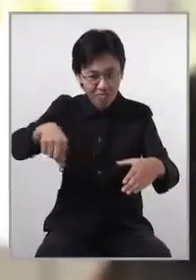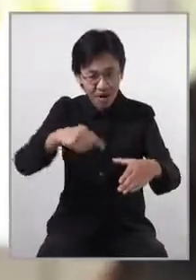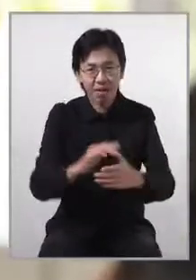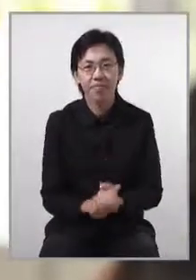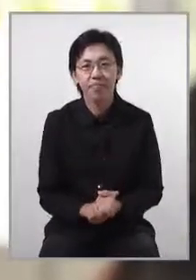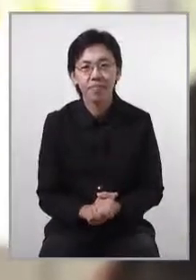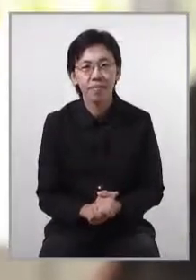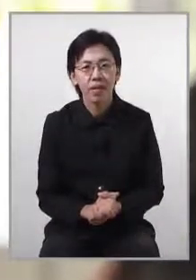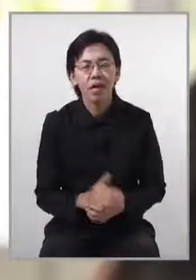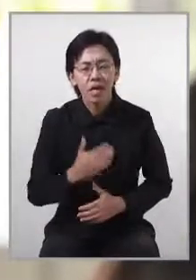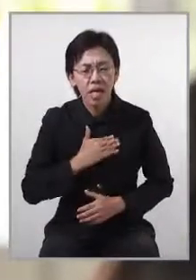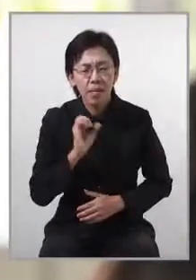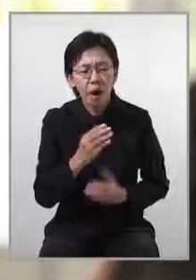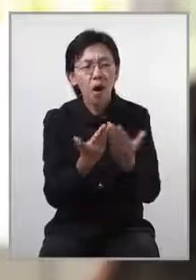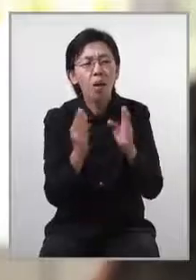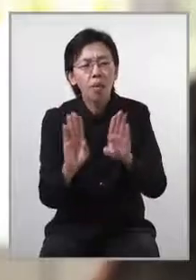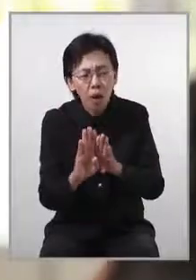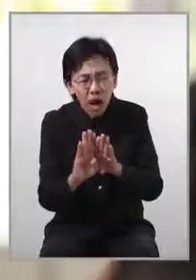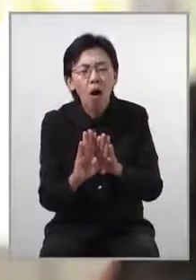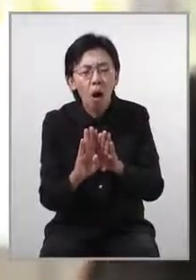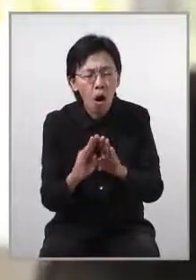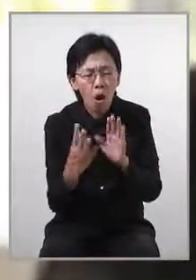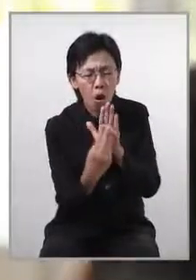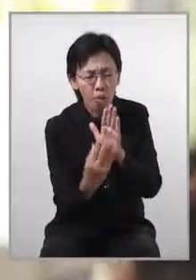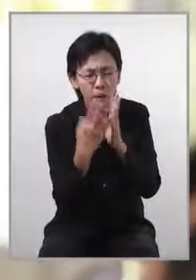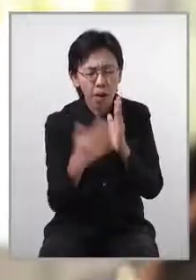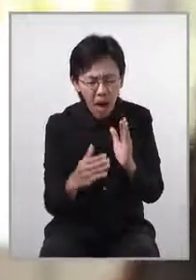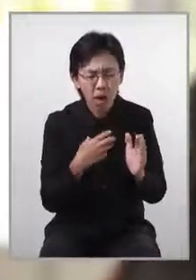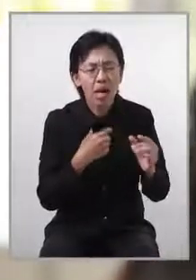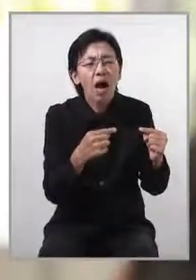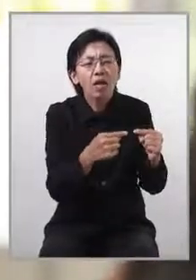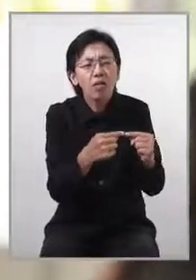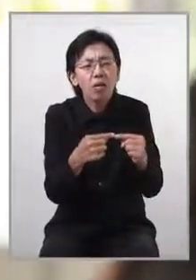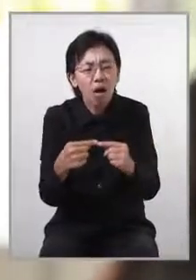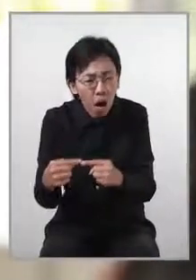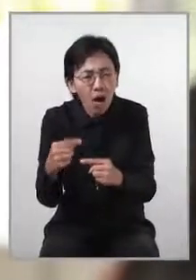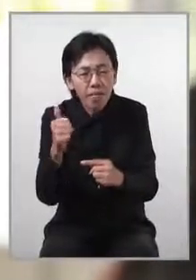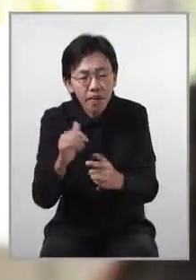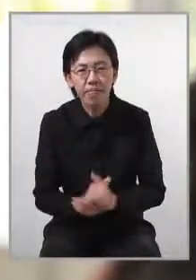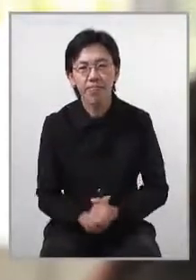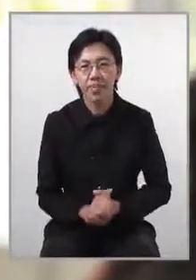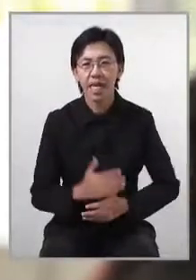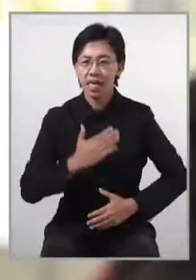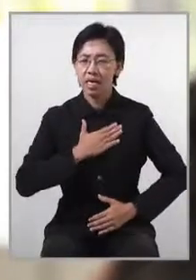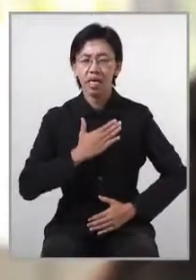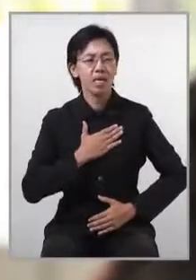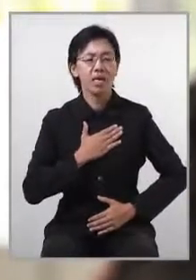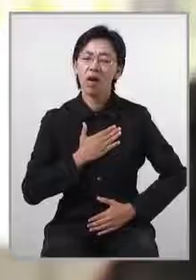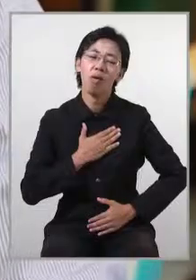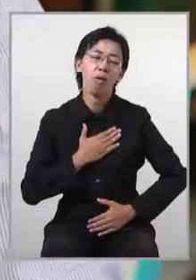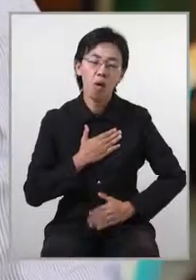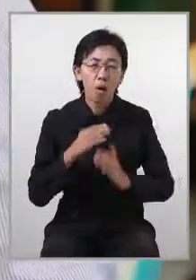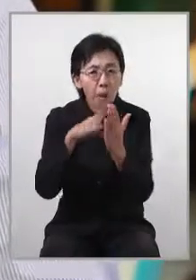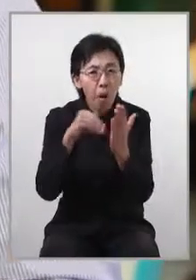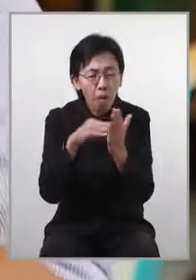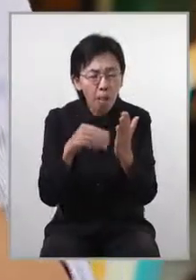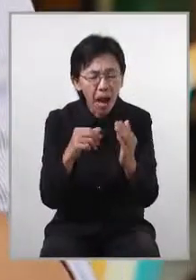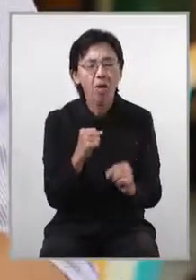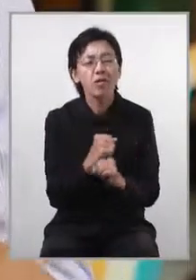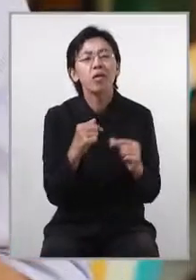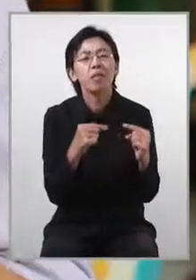ขอร้องผู้ปกครองเนี่ยสืบสานงานต่อเขาได้ไห ม ซึ่งเราไม่สามารถปฏิเสธในเรื่องนี้ได้เลย คือตร